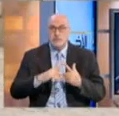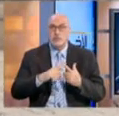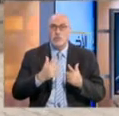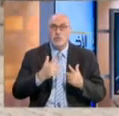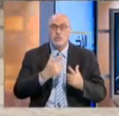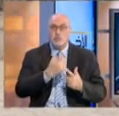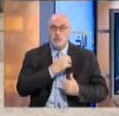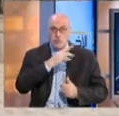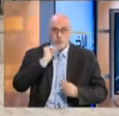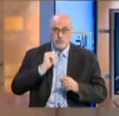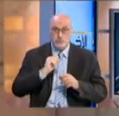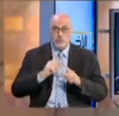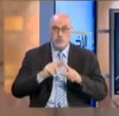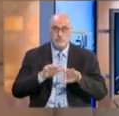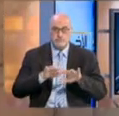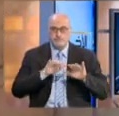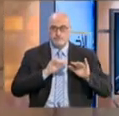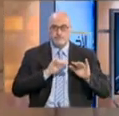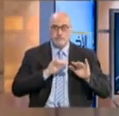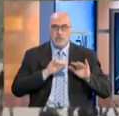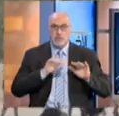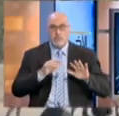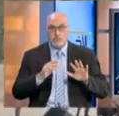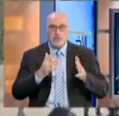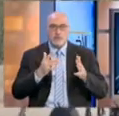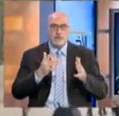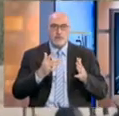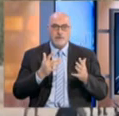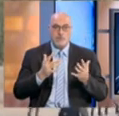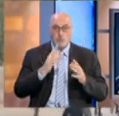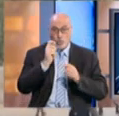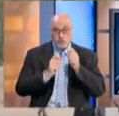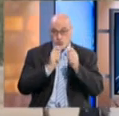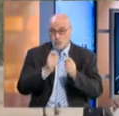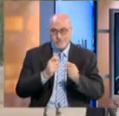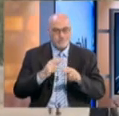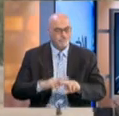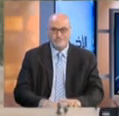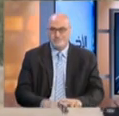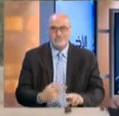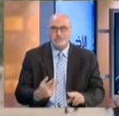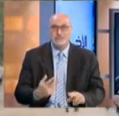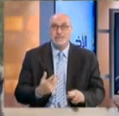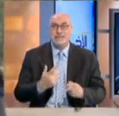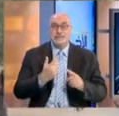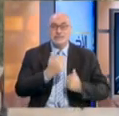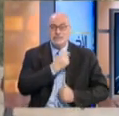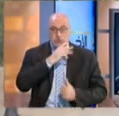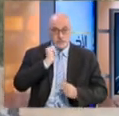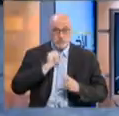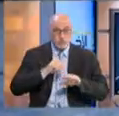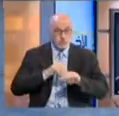الكيان الصهيوني إزاء المسجد الأقصى ظاهريا وبشكل مؤقت، إلا أن إجراءات وتدابير الاحتلال